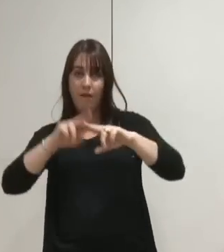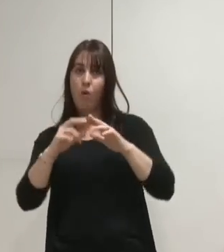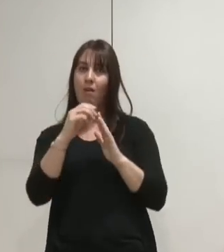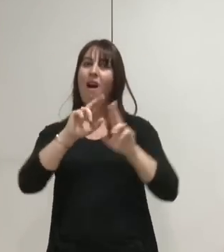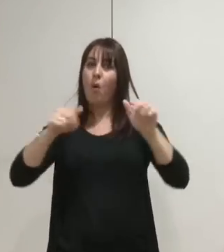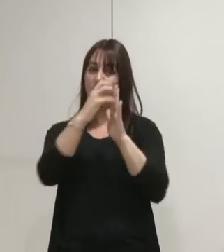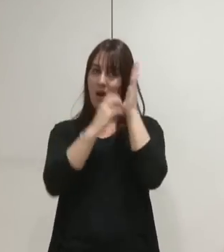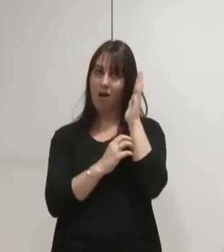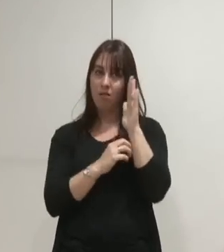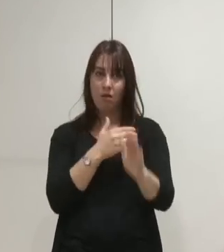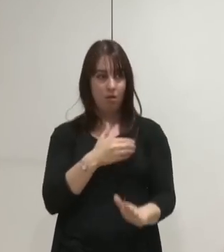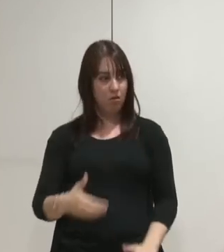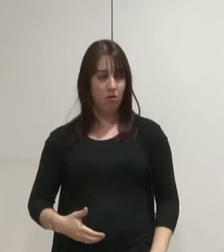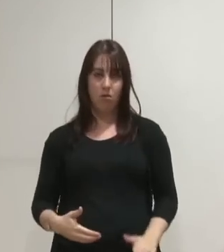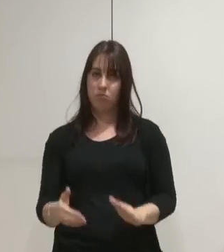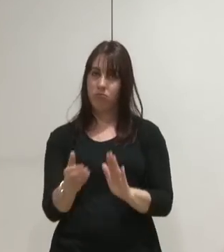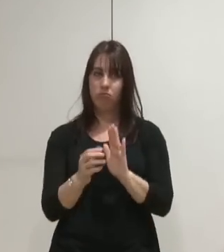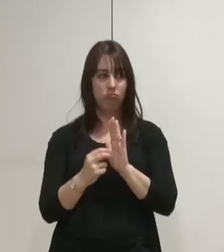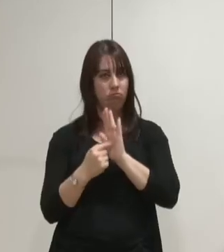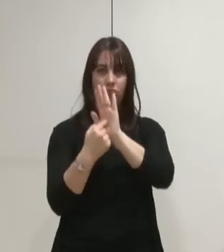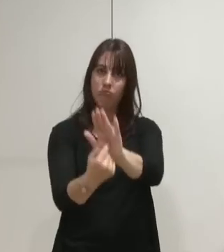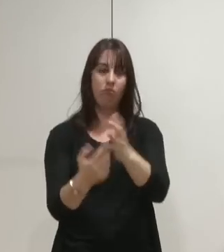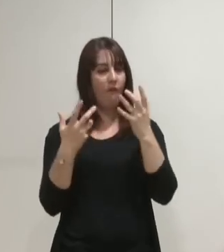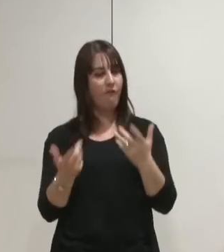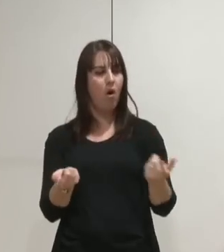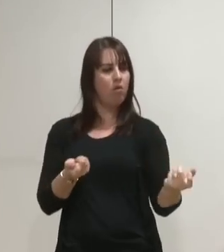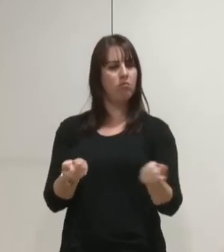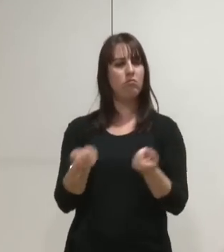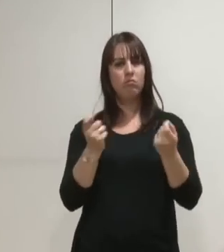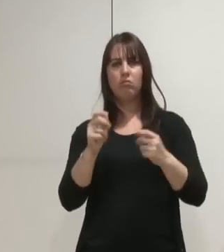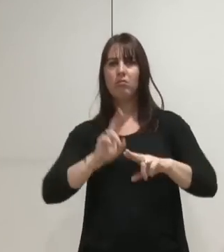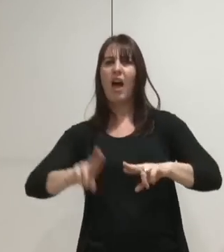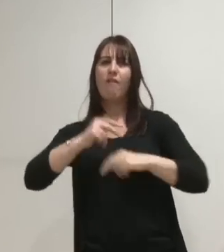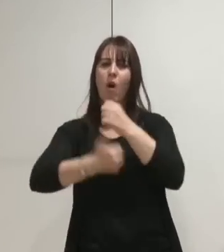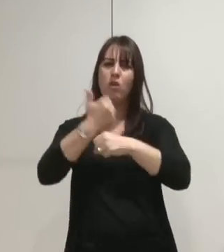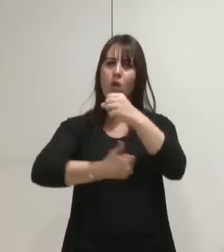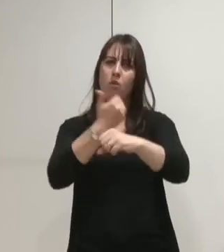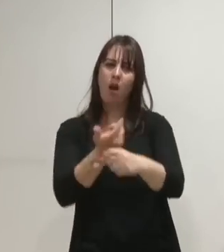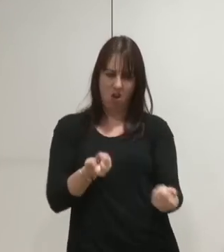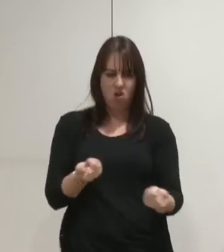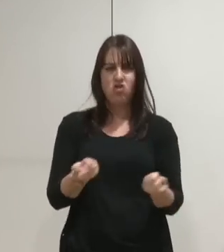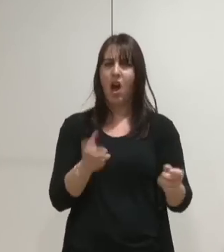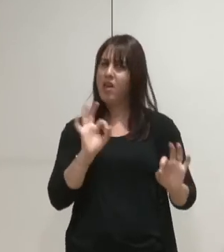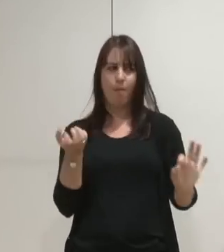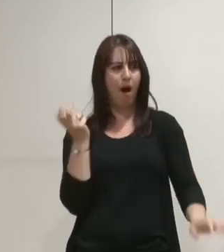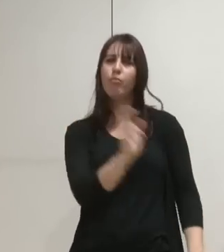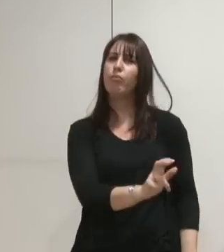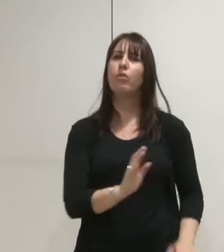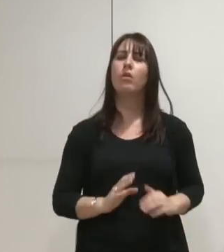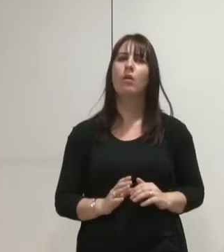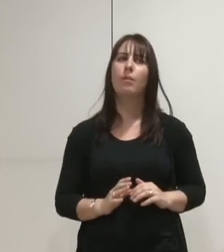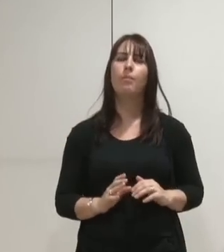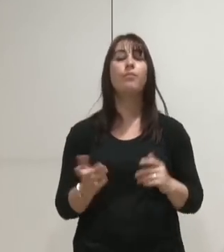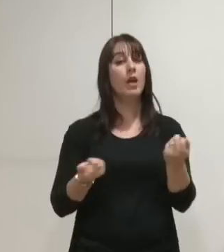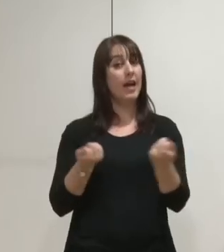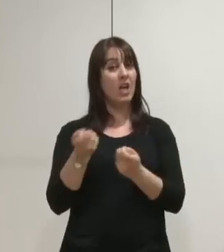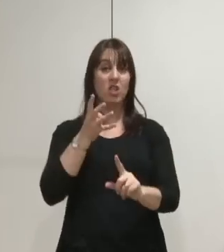et entend bien garder la main sur ses choix d'investissement de travaux annuels et en même temps la régie